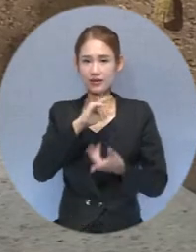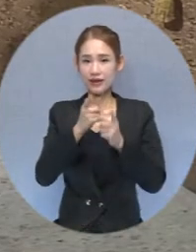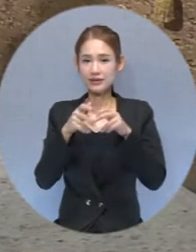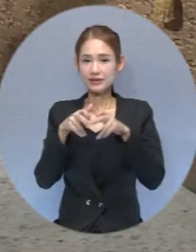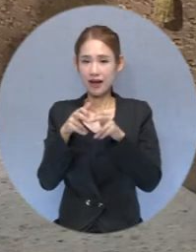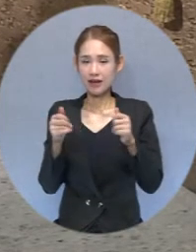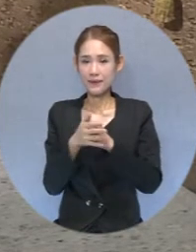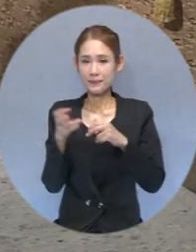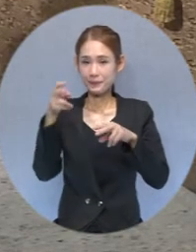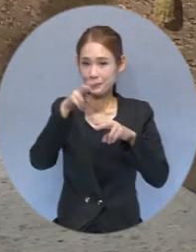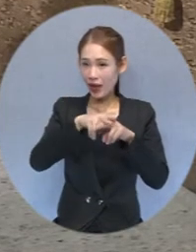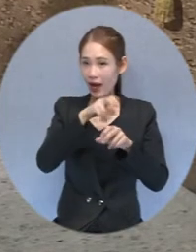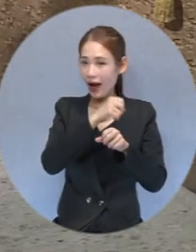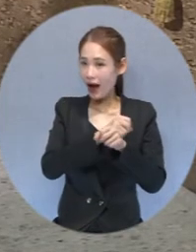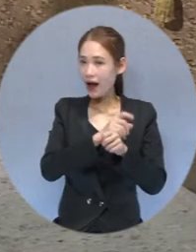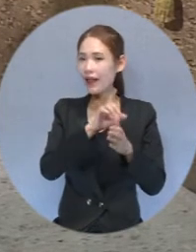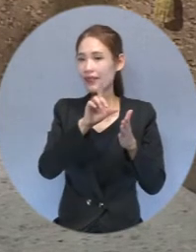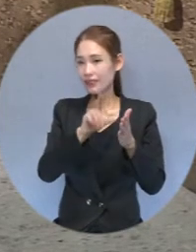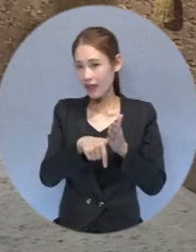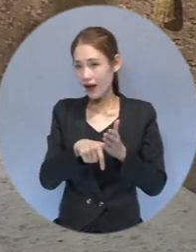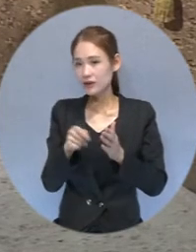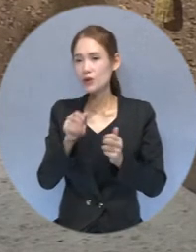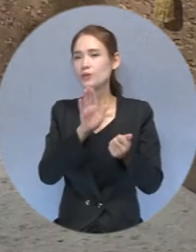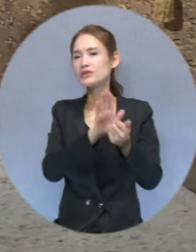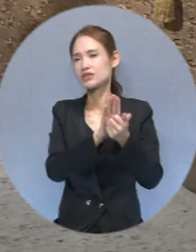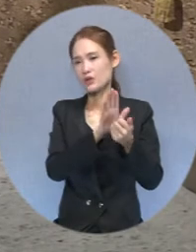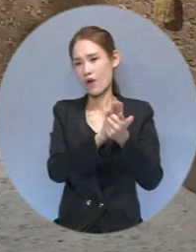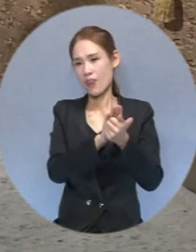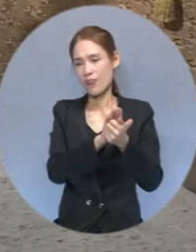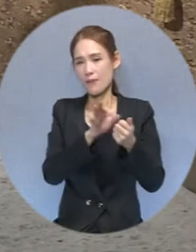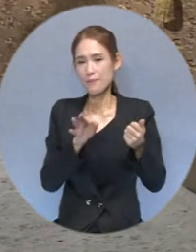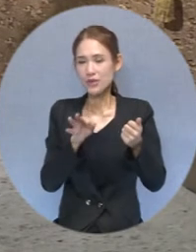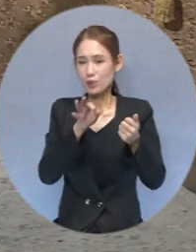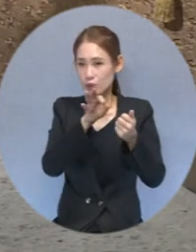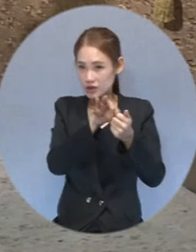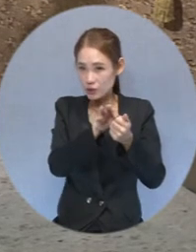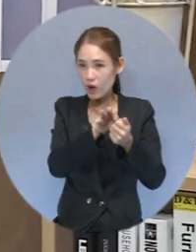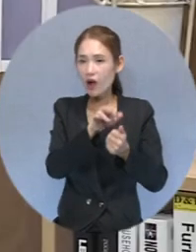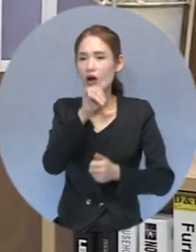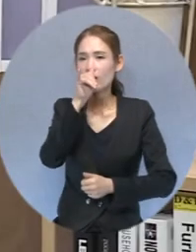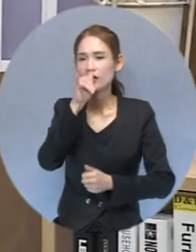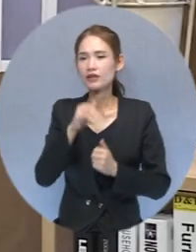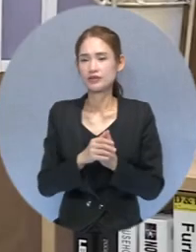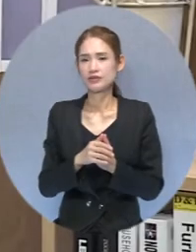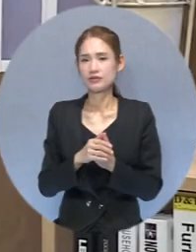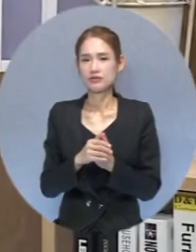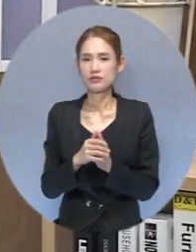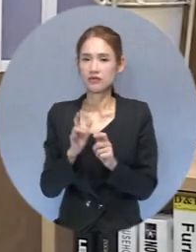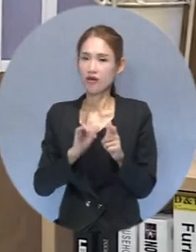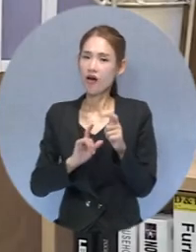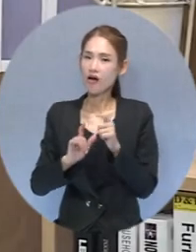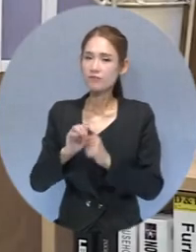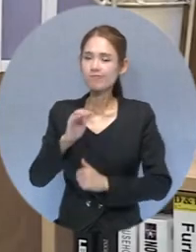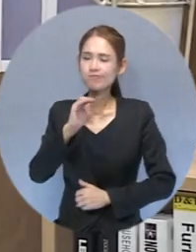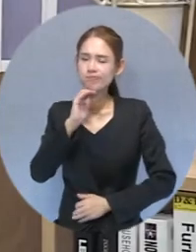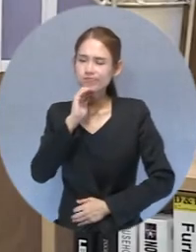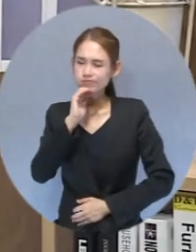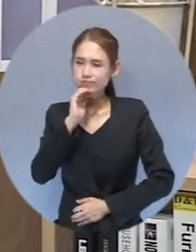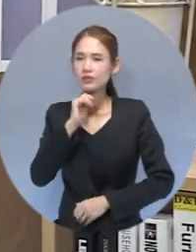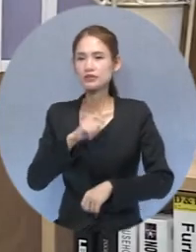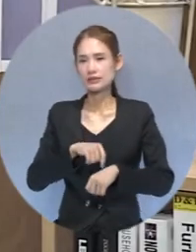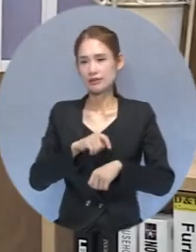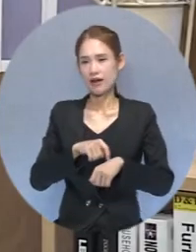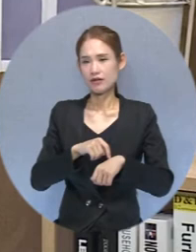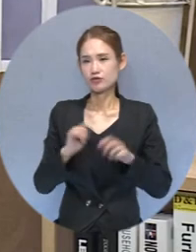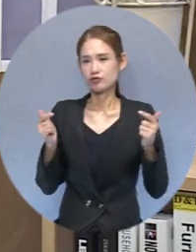좀 탑승하실 때는 약간의 네. 뭐 지원을 비용 지원이 네. 이루어지고 이루어진다든지 하면은 훨씬 더 이 대기 시간에 대한 부분을 좀 줄일 수